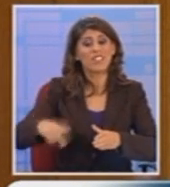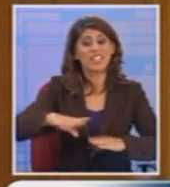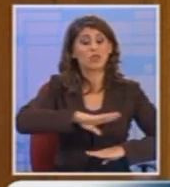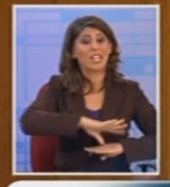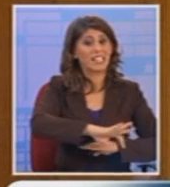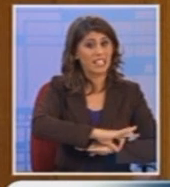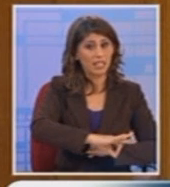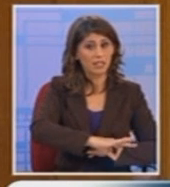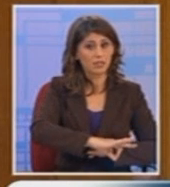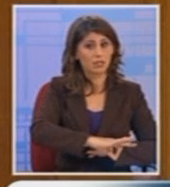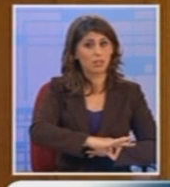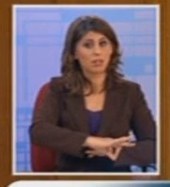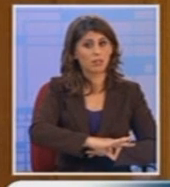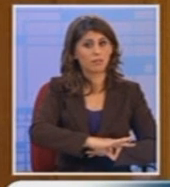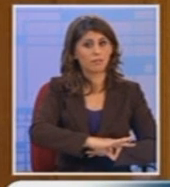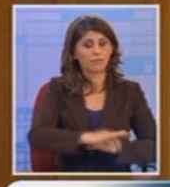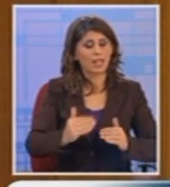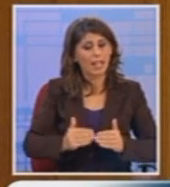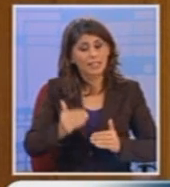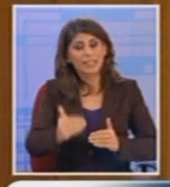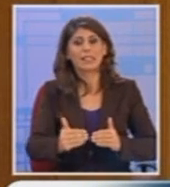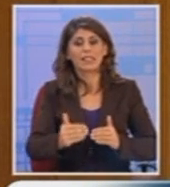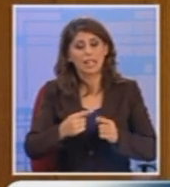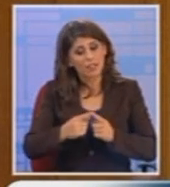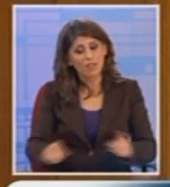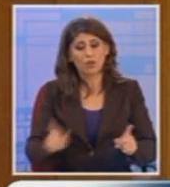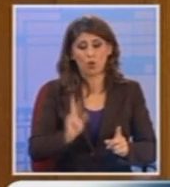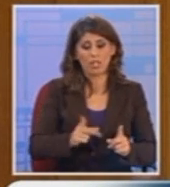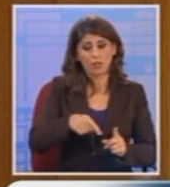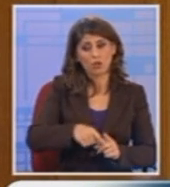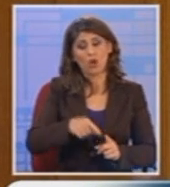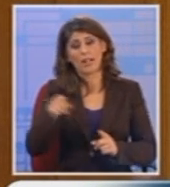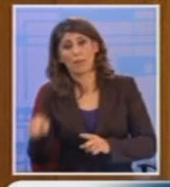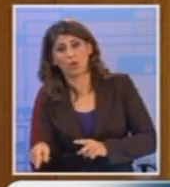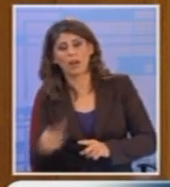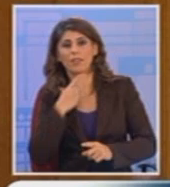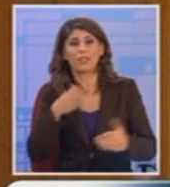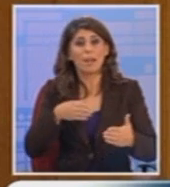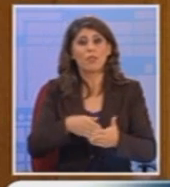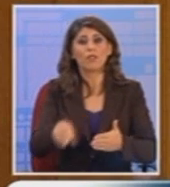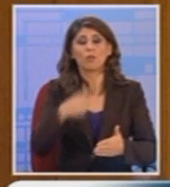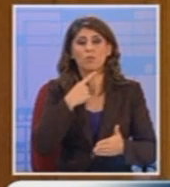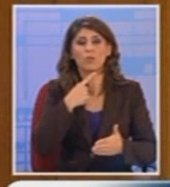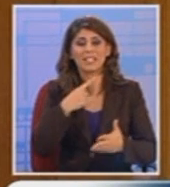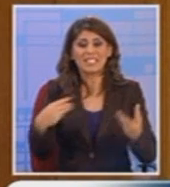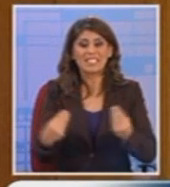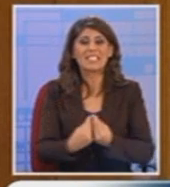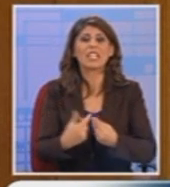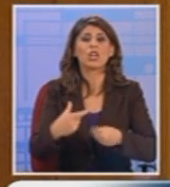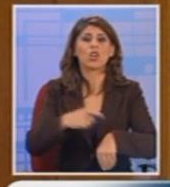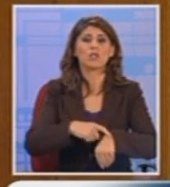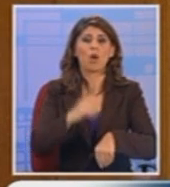στρατηγικής να ετεροχρονίσει τον ένα κίνδυνο από τον άλλον. Δηλαδή να εμποδίσει αυτό που λέμε συγχρονισμός